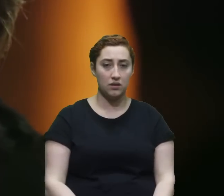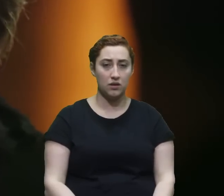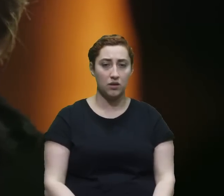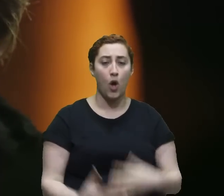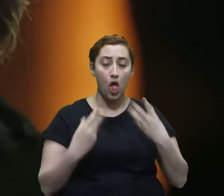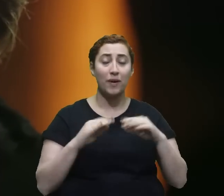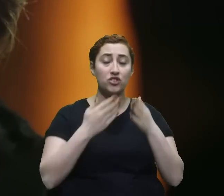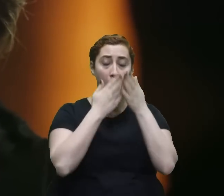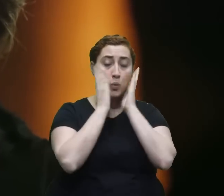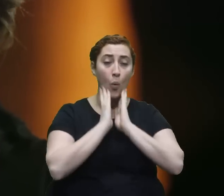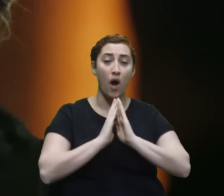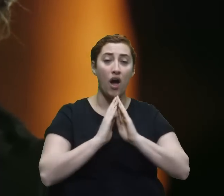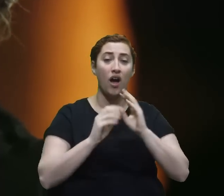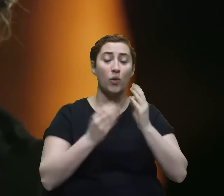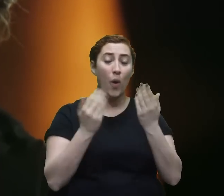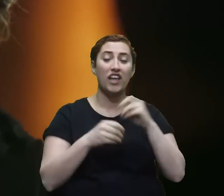Olmayacak duaya amin.